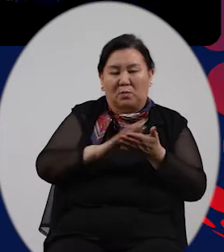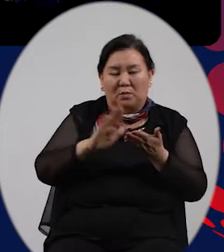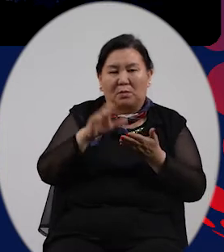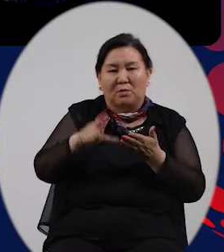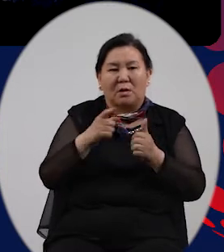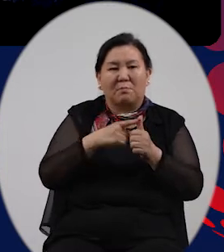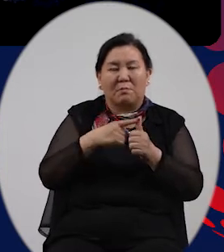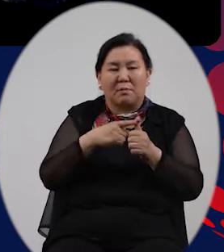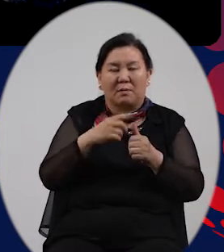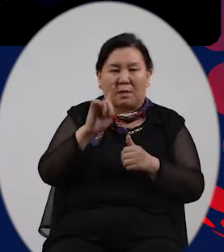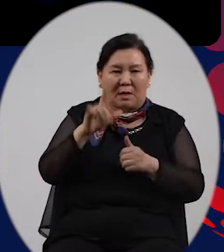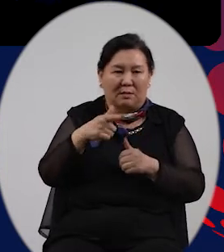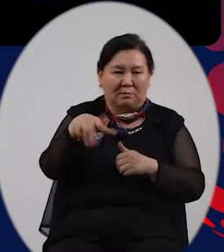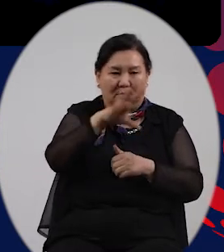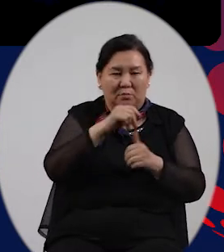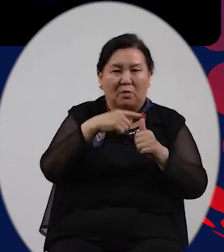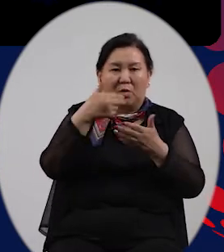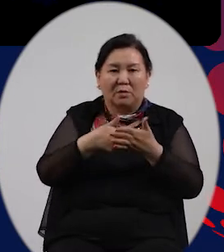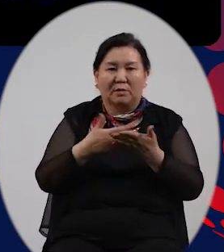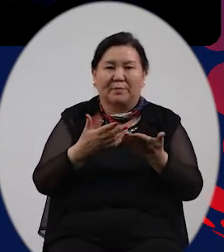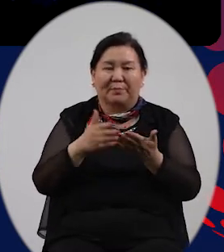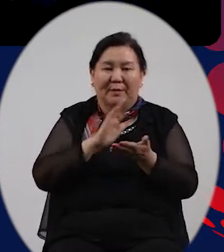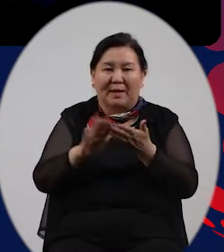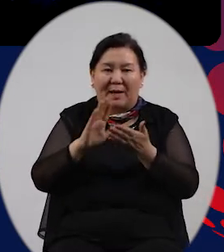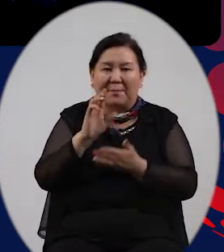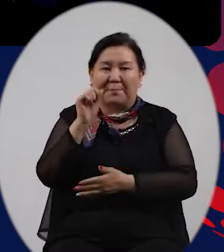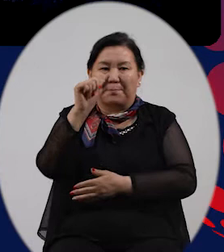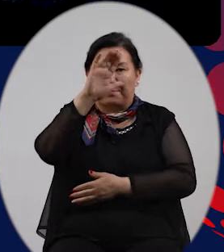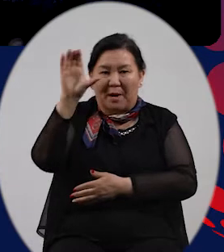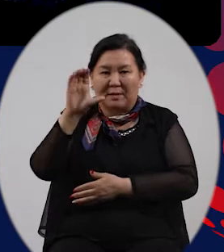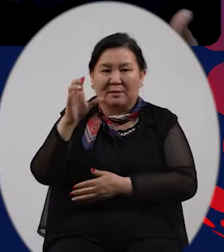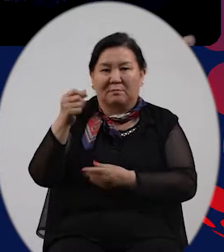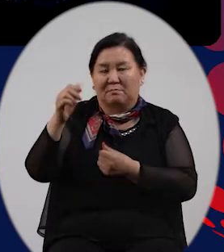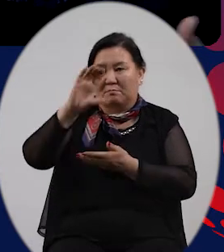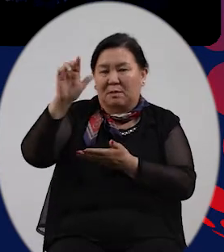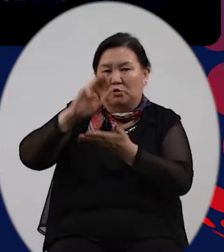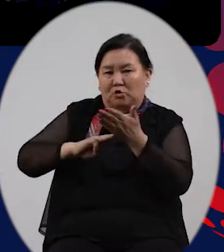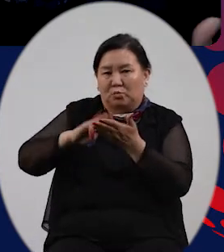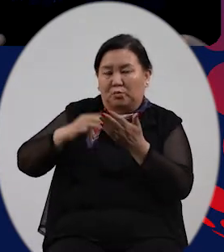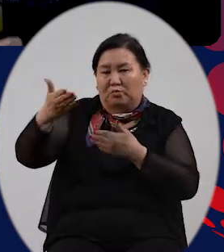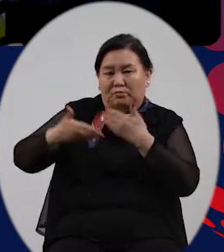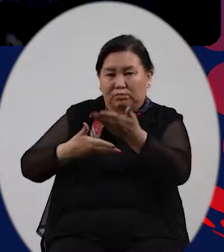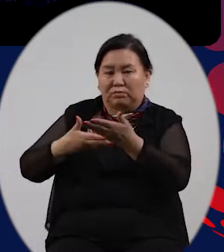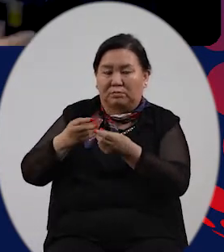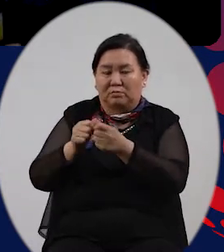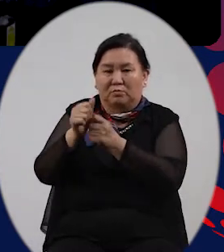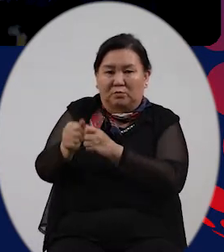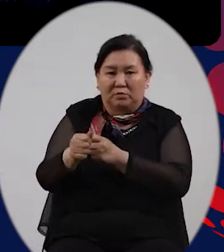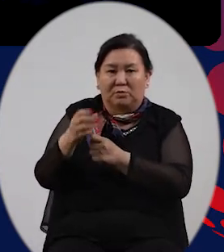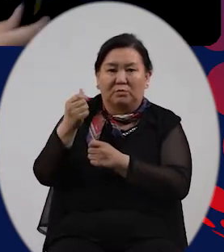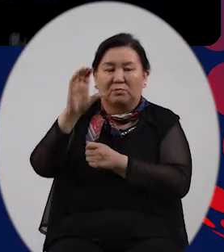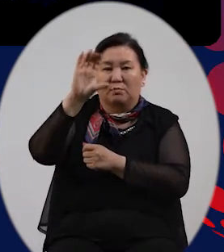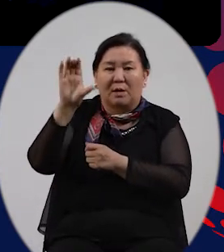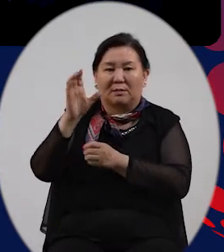авах агентууд бол орж ирдэг. За мөн бас арилжааны банкуд байгаа. Бид нэр хоорондоо төлбөр тооцоогоо шилжүүлнэ. Энтэй